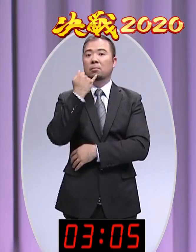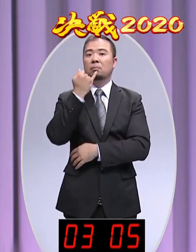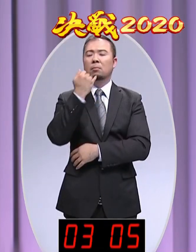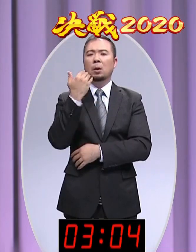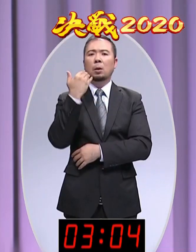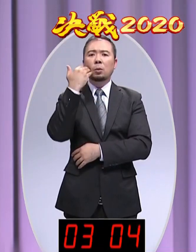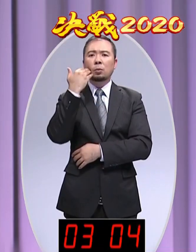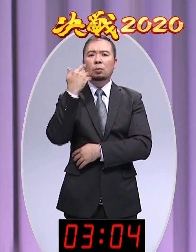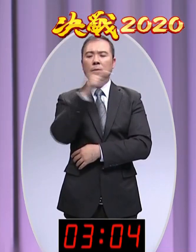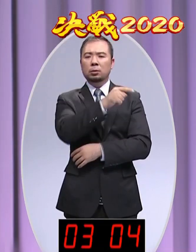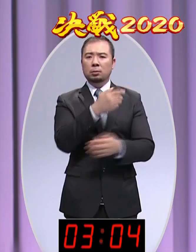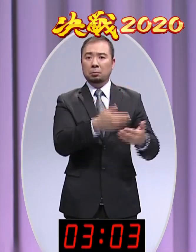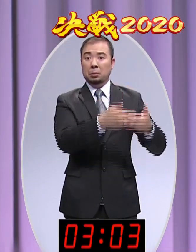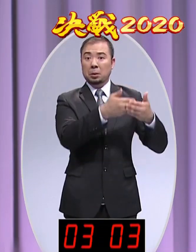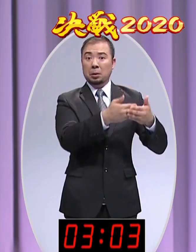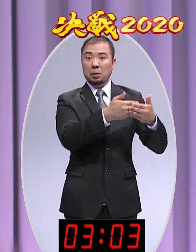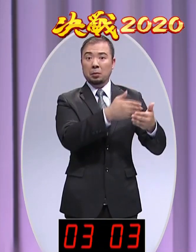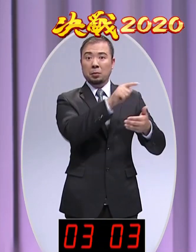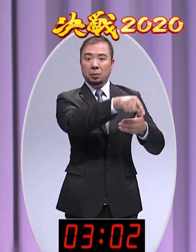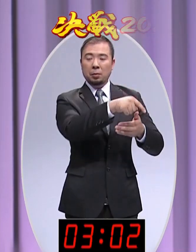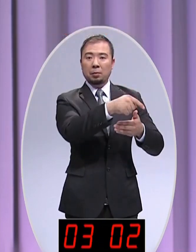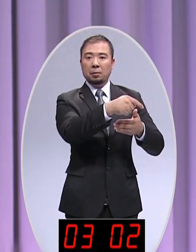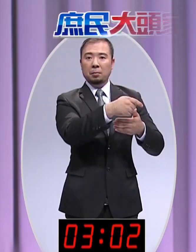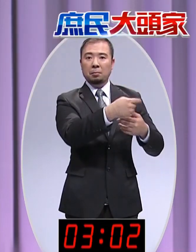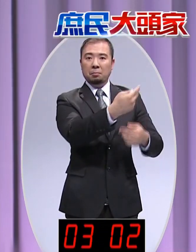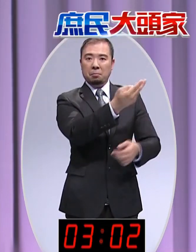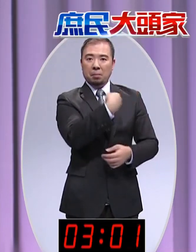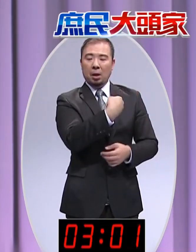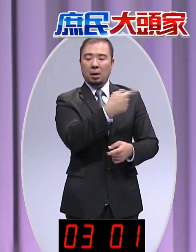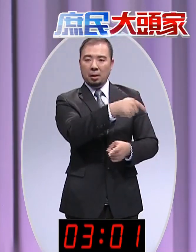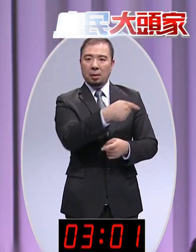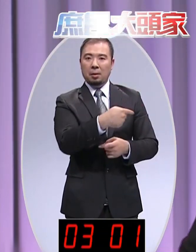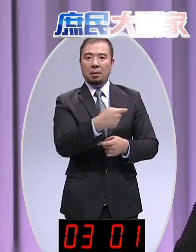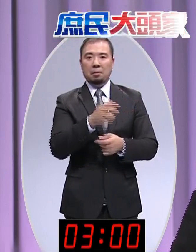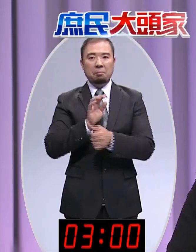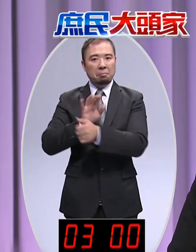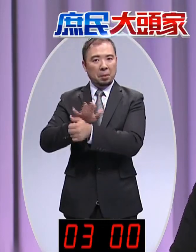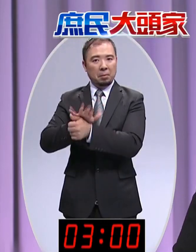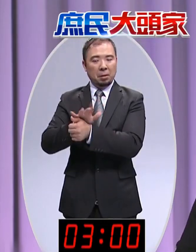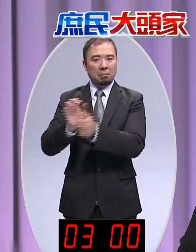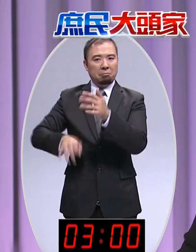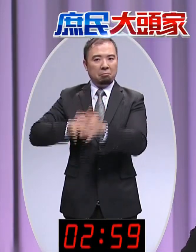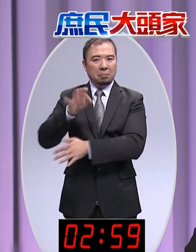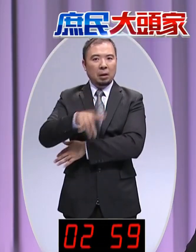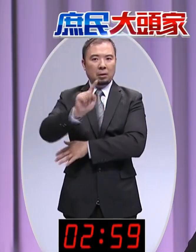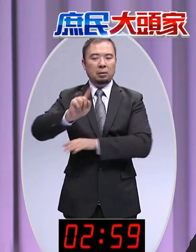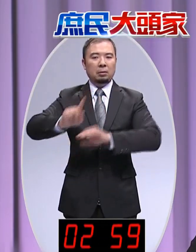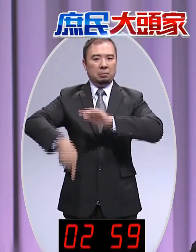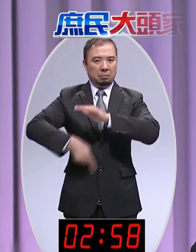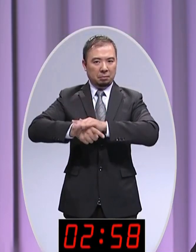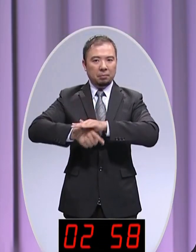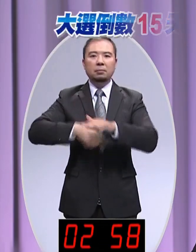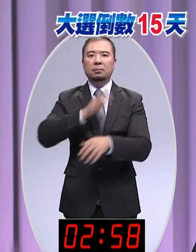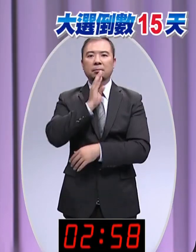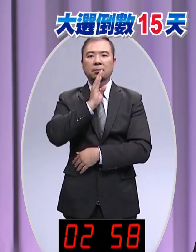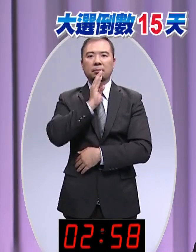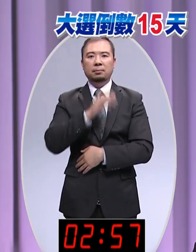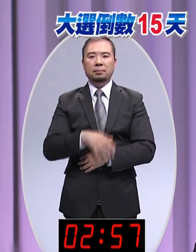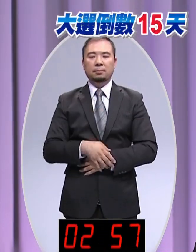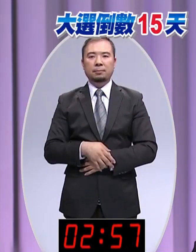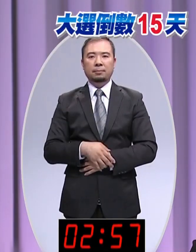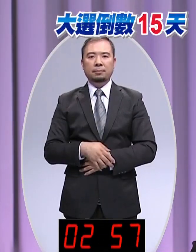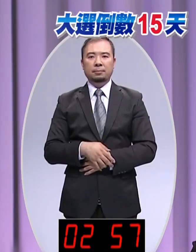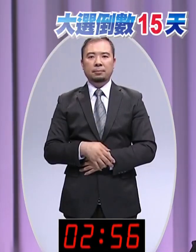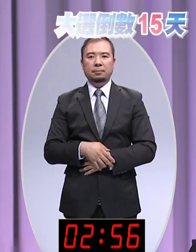到中国的委托、指示或赞助，那才会违反反渗透法。所以我想很